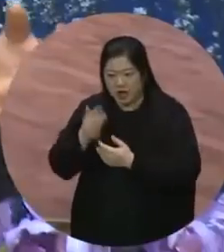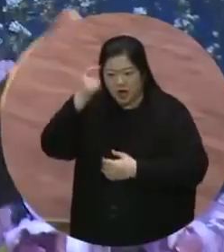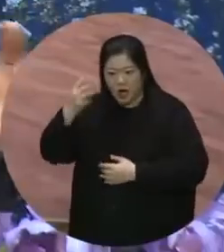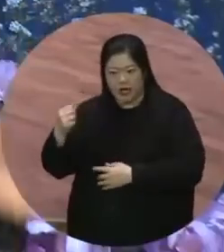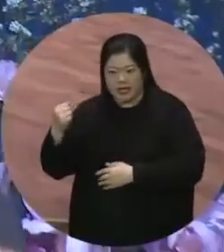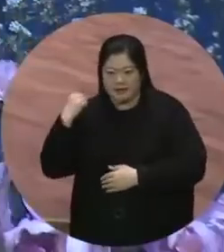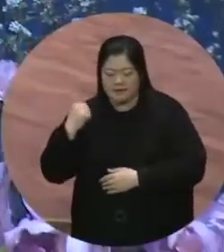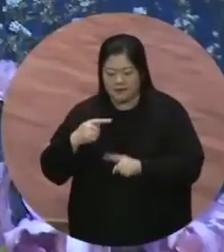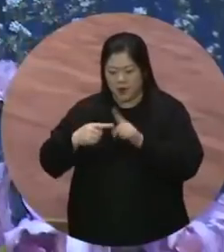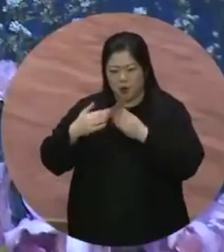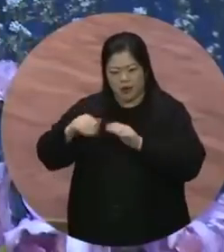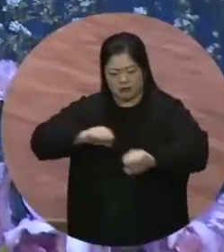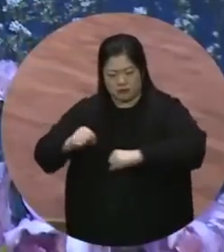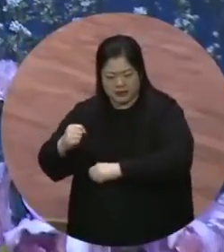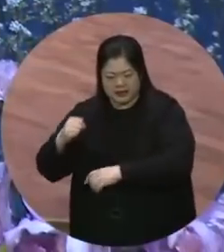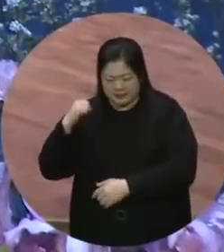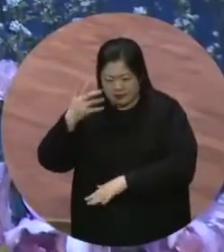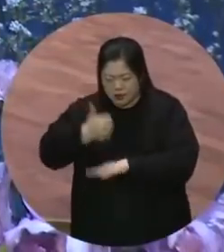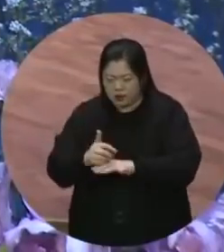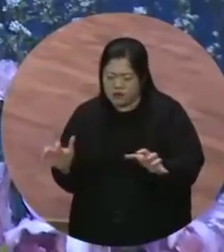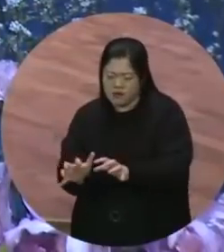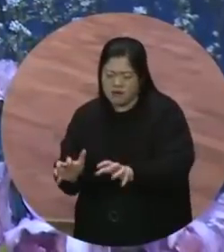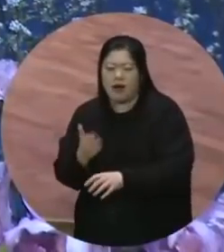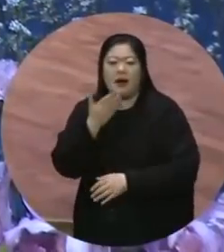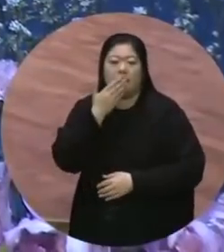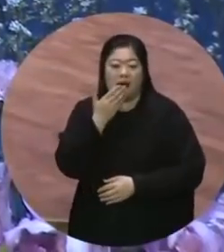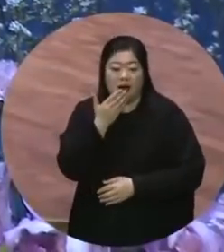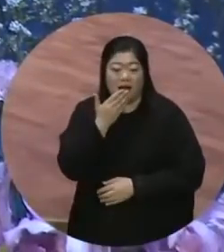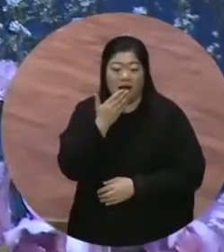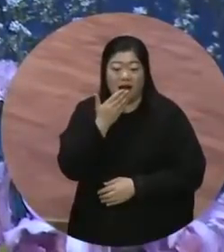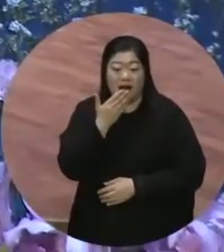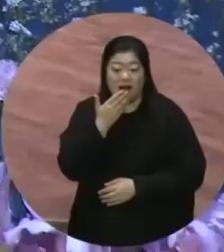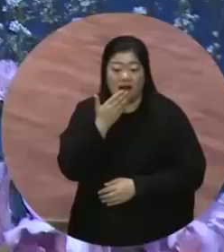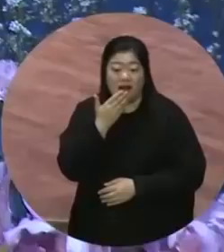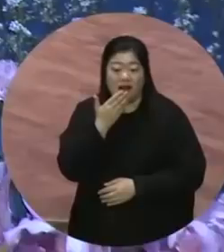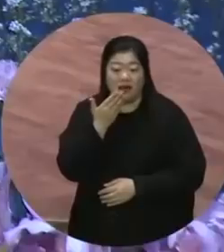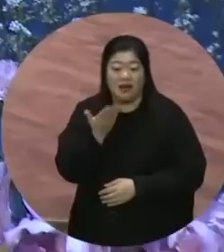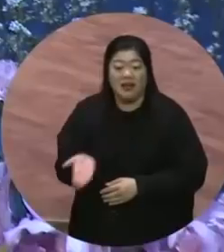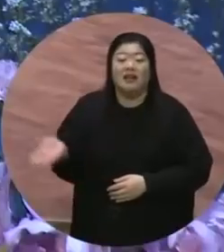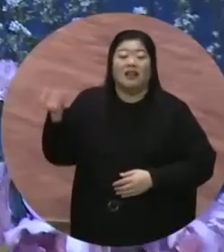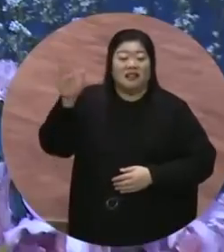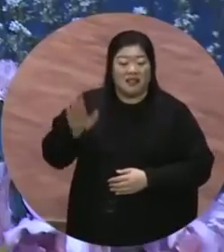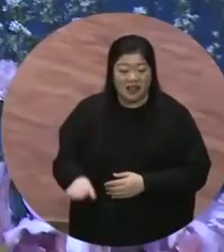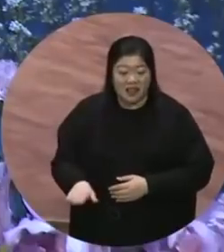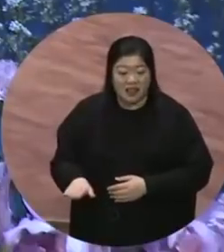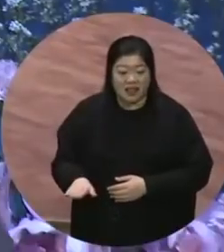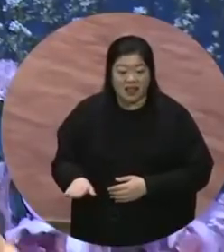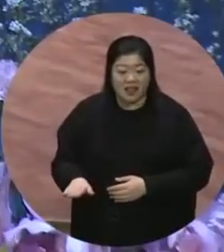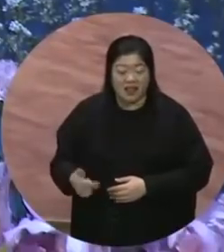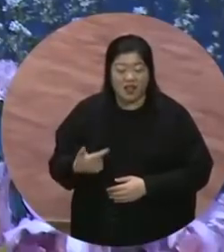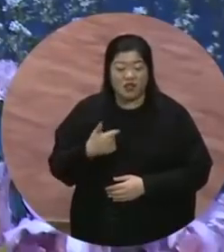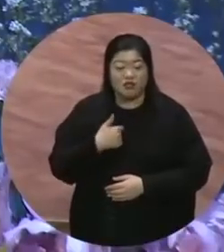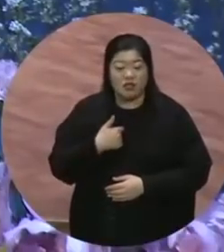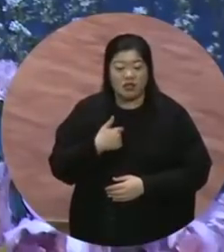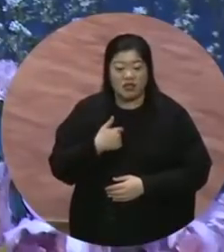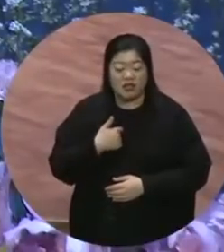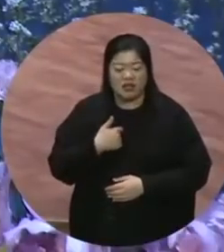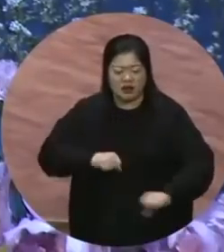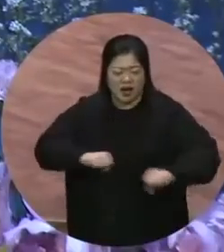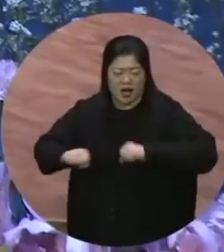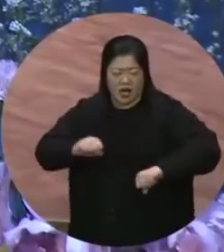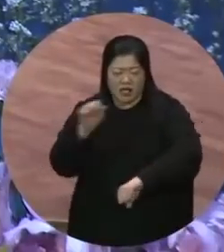확 붕 일으키는데 주역들이에요. 그런데 우리 교회는 어찌된 바인지 장로들이 막